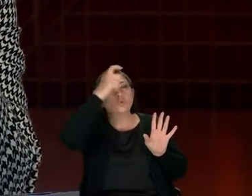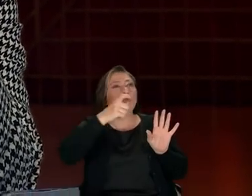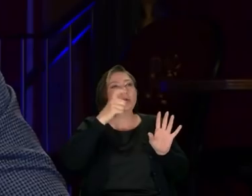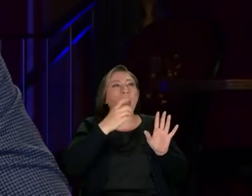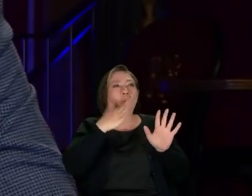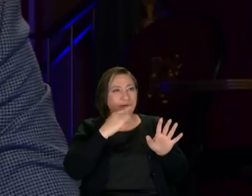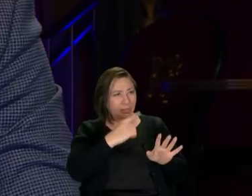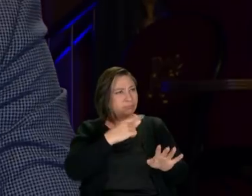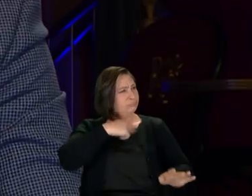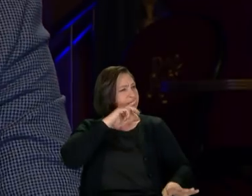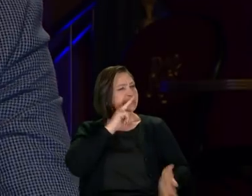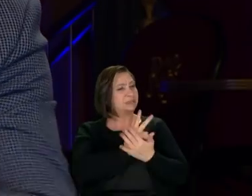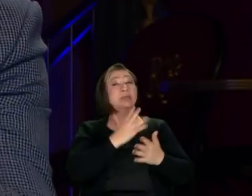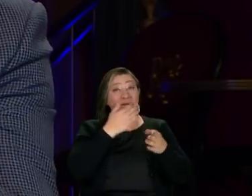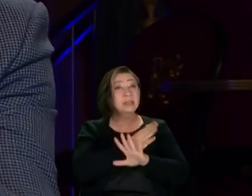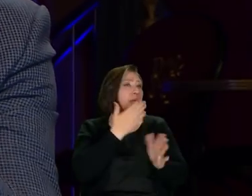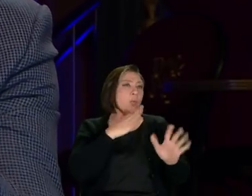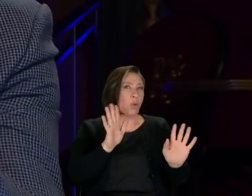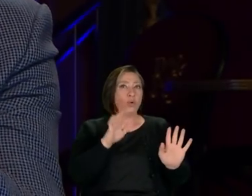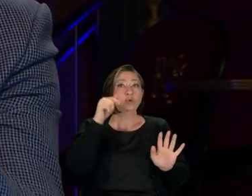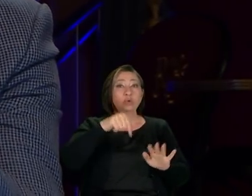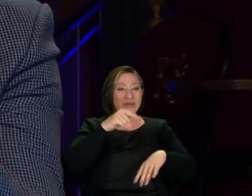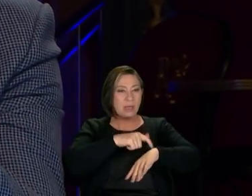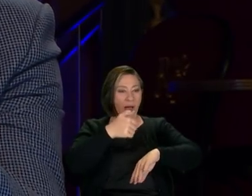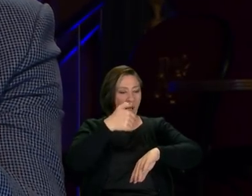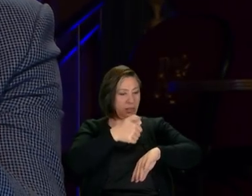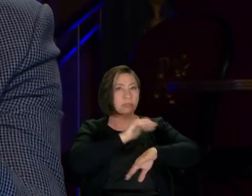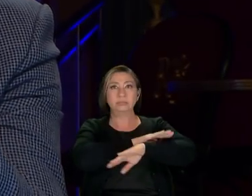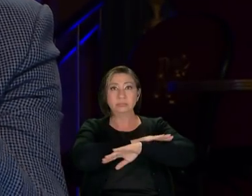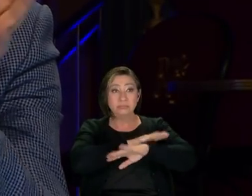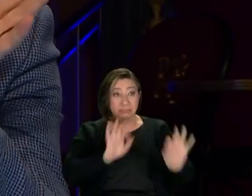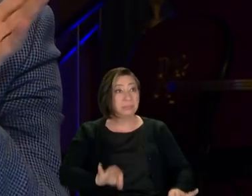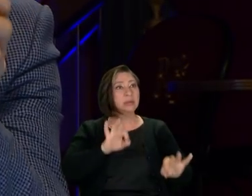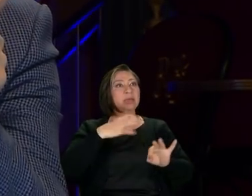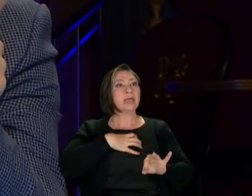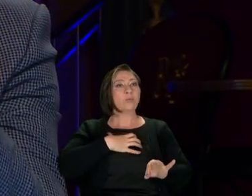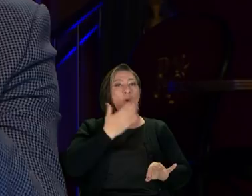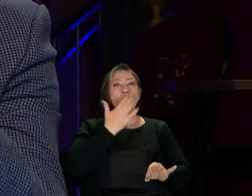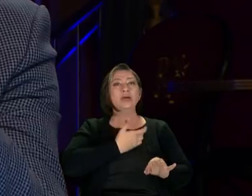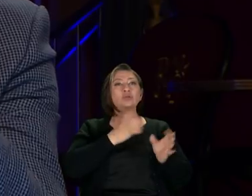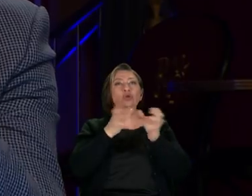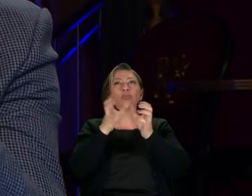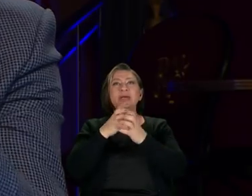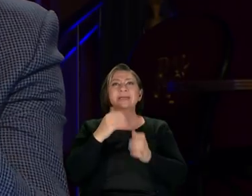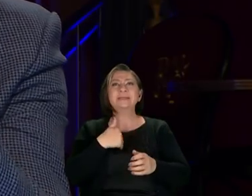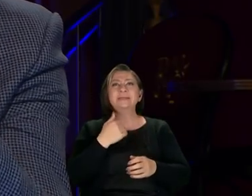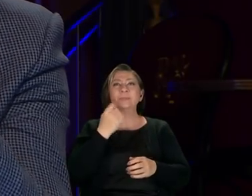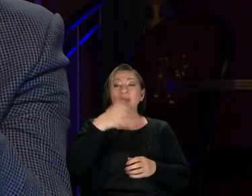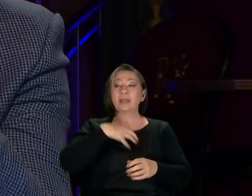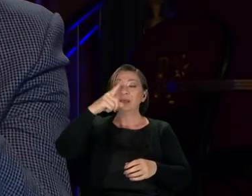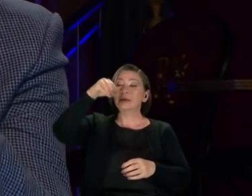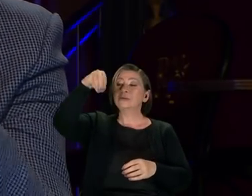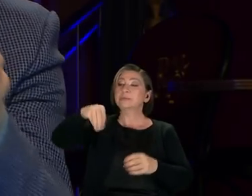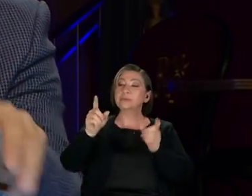ya iddia ettim. Evet, gerçekten yok. Şu anda saat 6 oldu mu kendimi öğrenci kulüplerinin oraya bir yer tayin